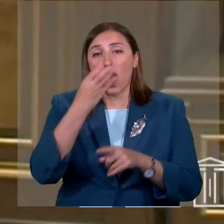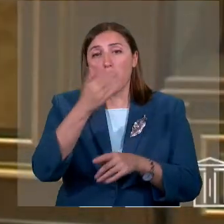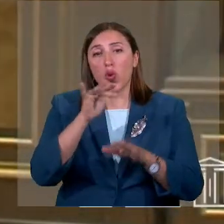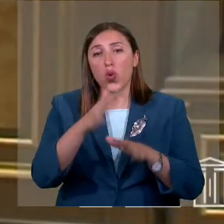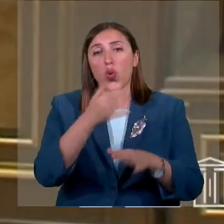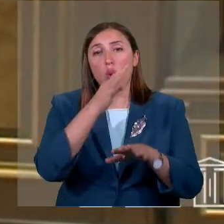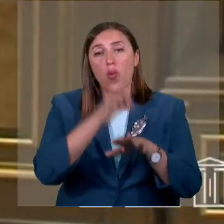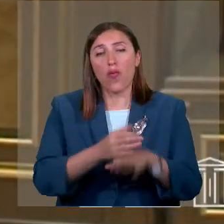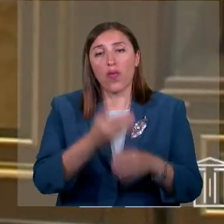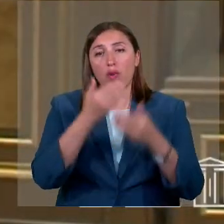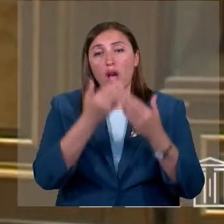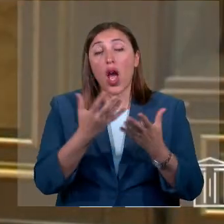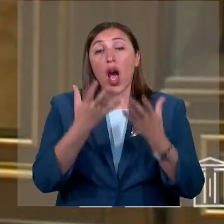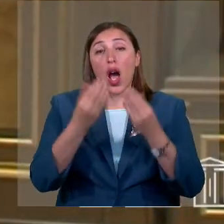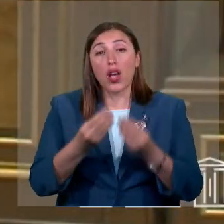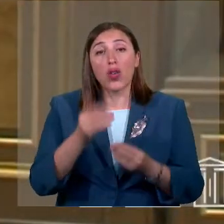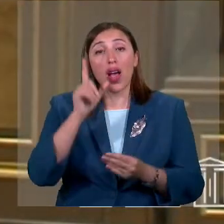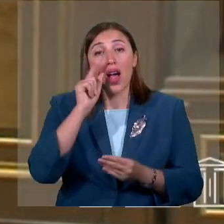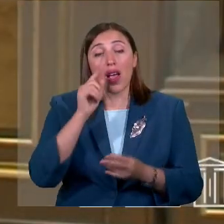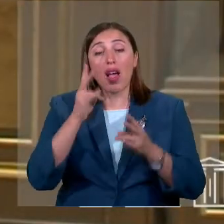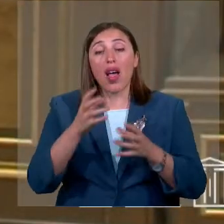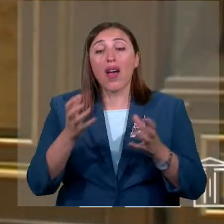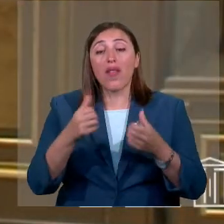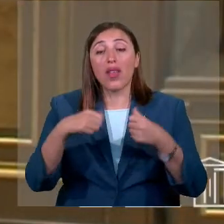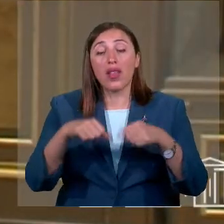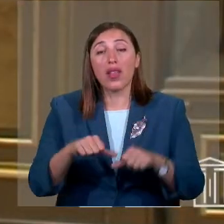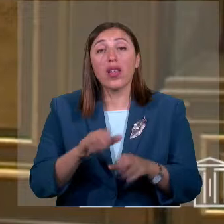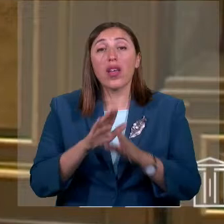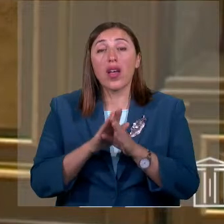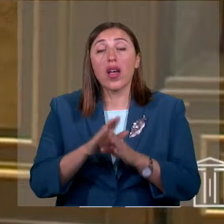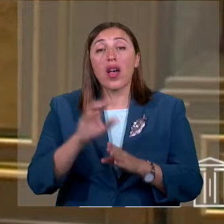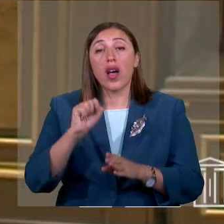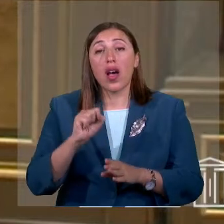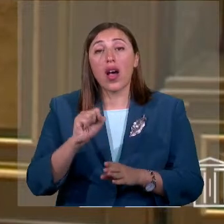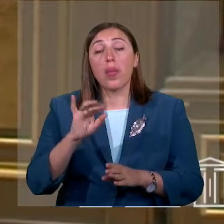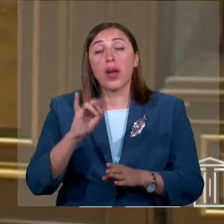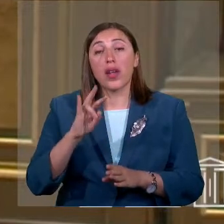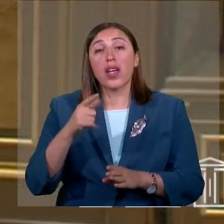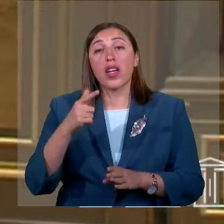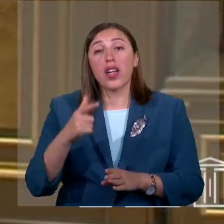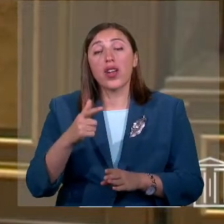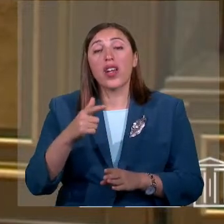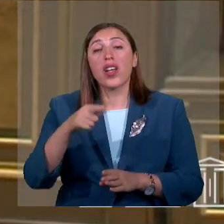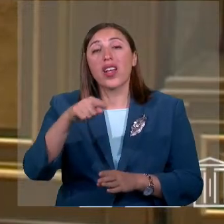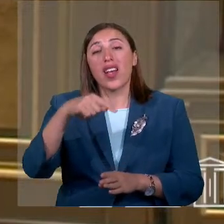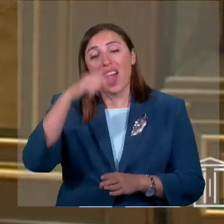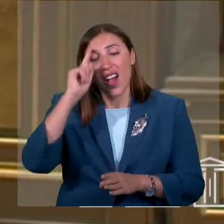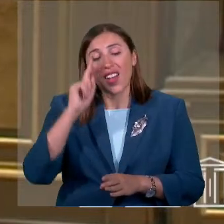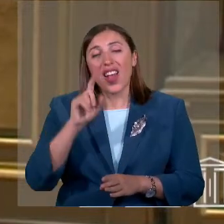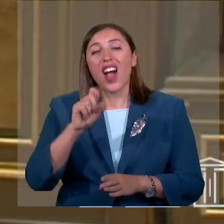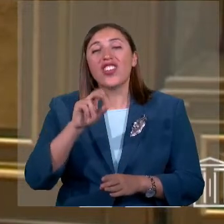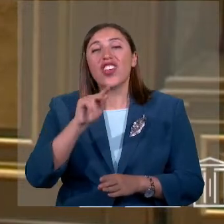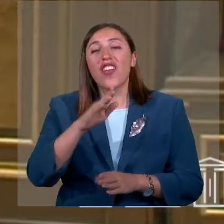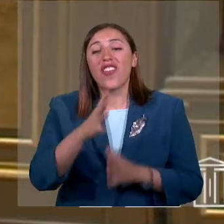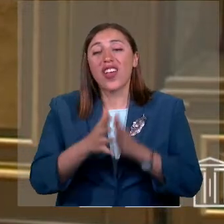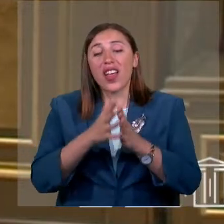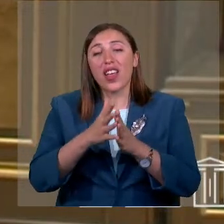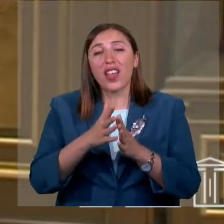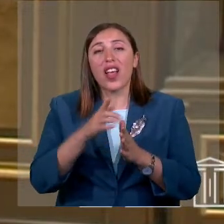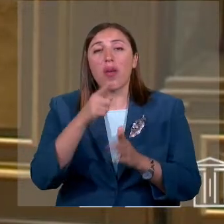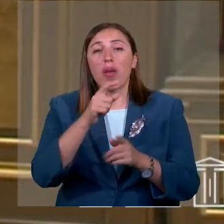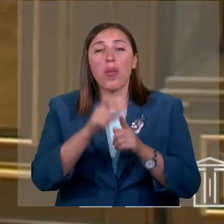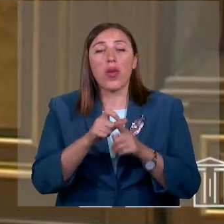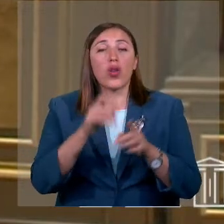Այսօր արդեն Հայաստանի անվտանգության խորհրդի քարտուղար Արմեն Գրիգորյանը հերքեց Հաջիևի խոսքերը, պնդելով, թե պայմանավորվածությունը ձեռք